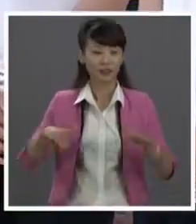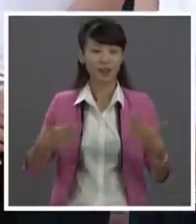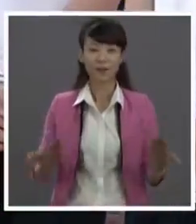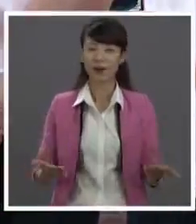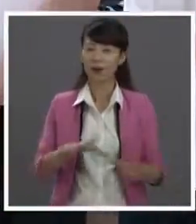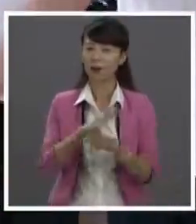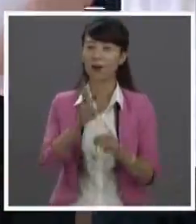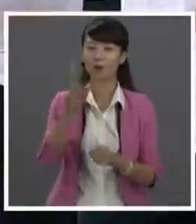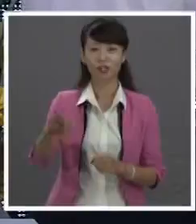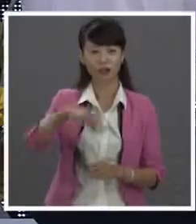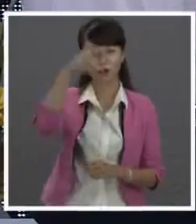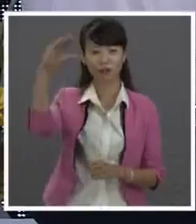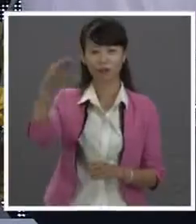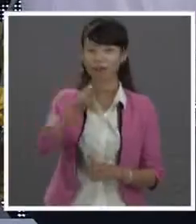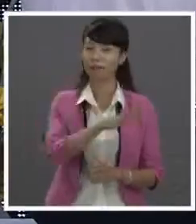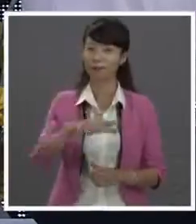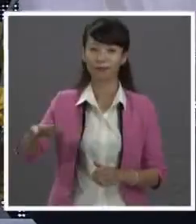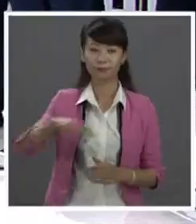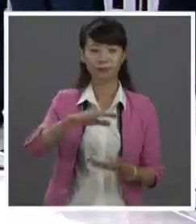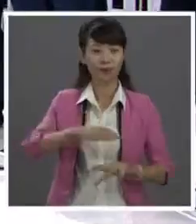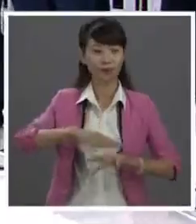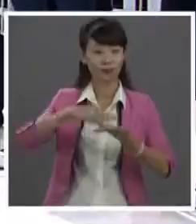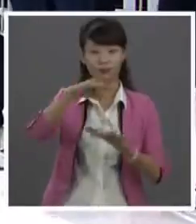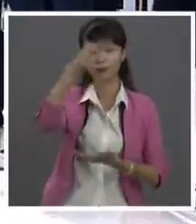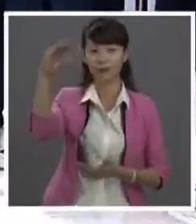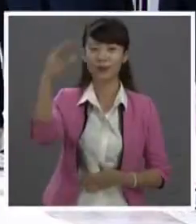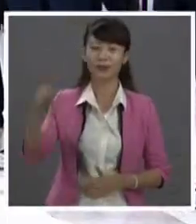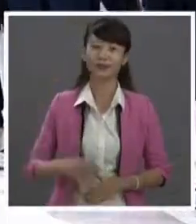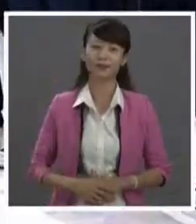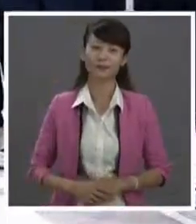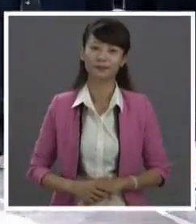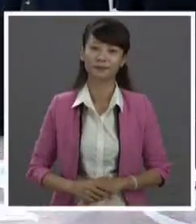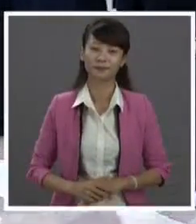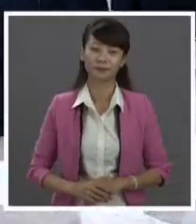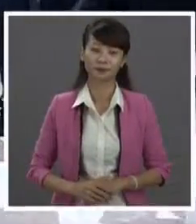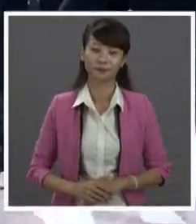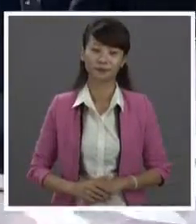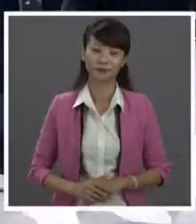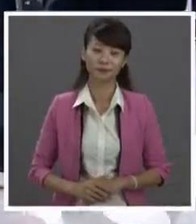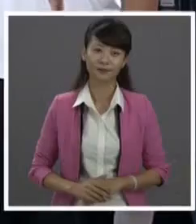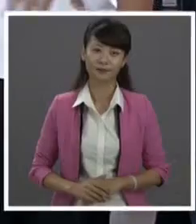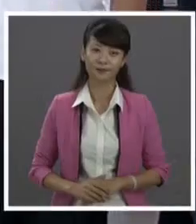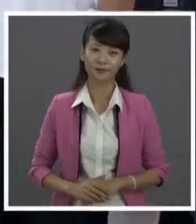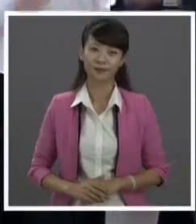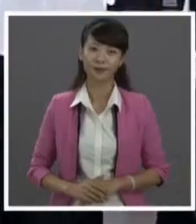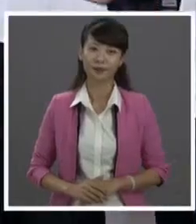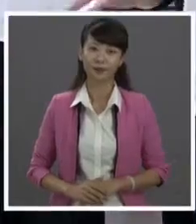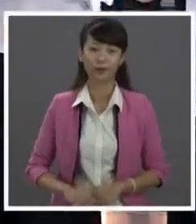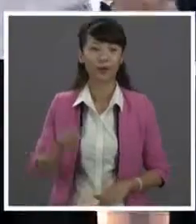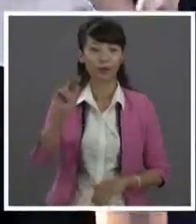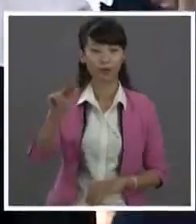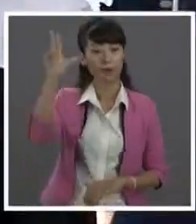浮 云。哦， 这是神， 哎， 马 豆